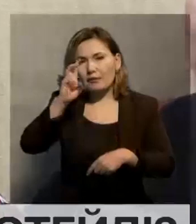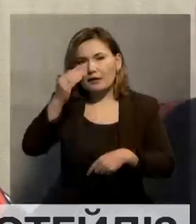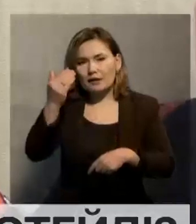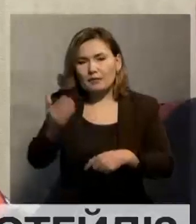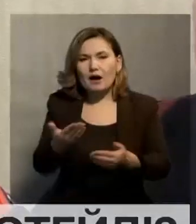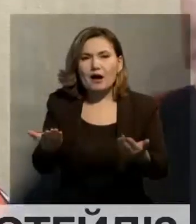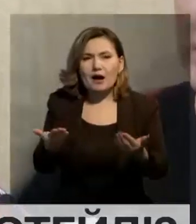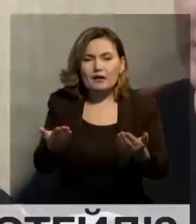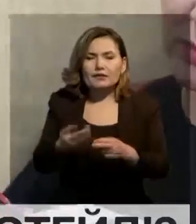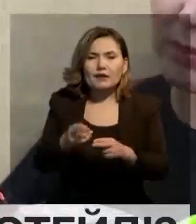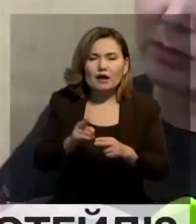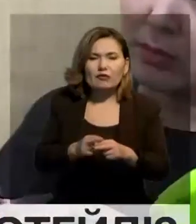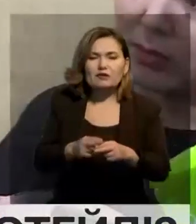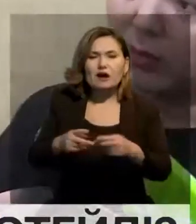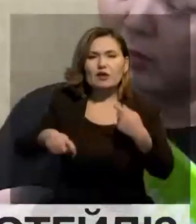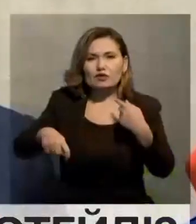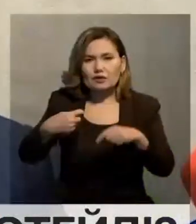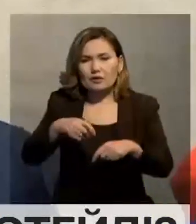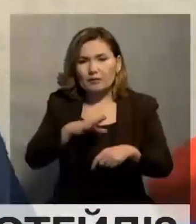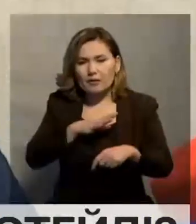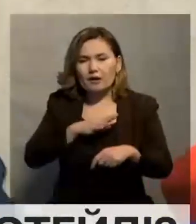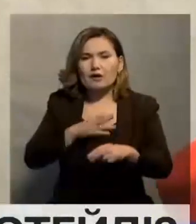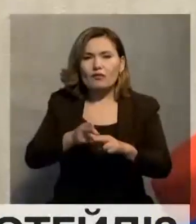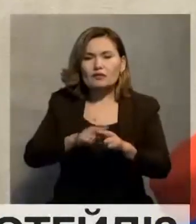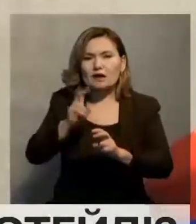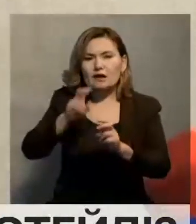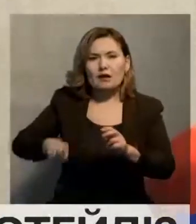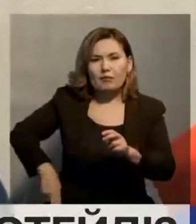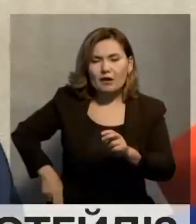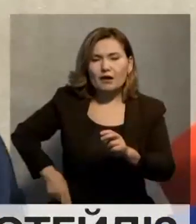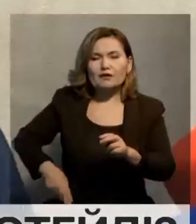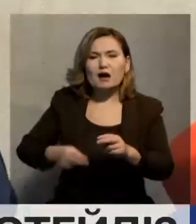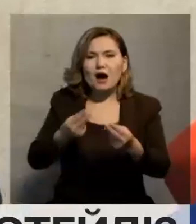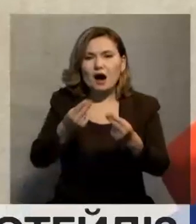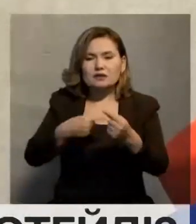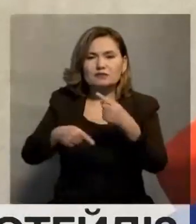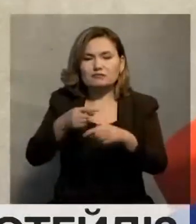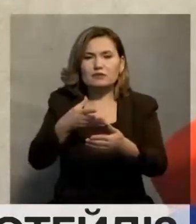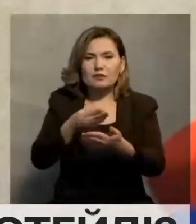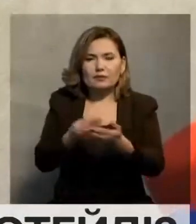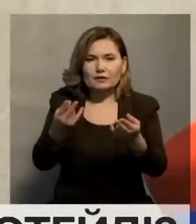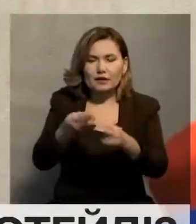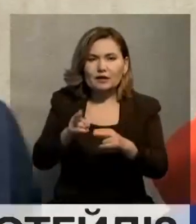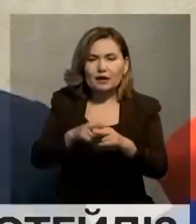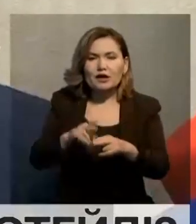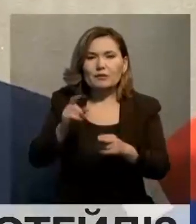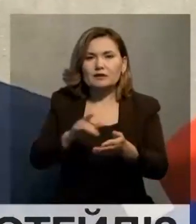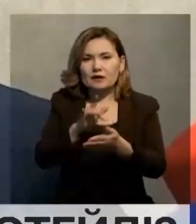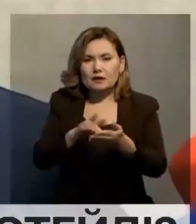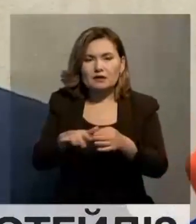қандай зиян болды, сол зиянның барлығын өтеу керек. Екібастұздың халқына хотя бы жаңағы моральный ущерб төлеу